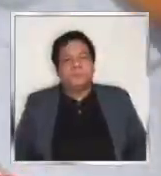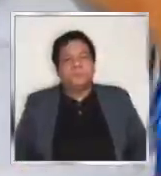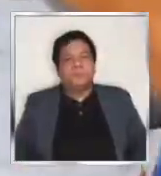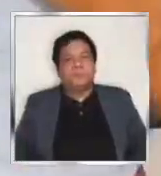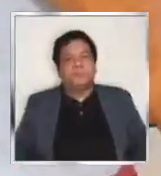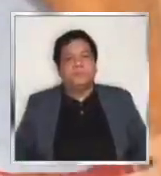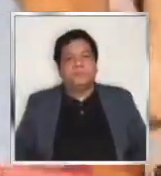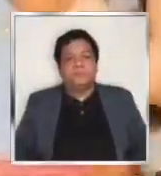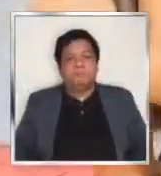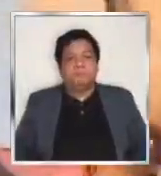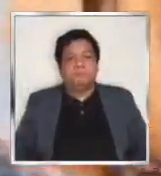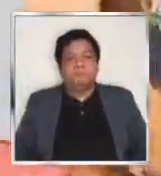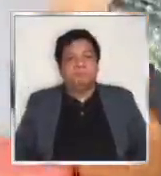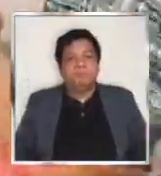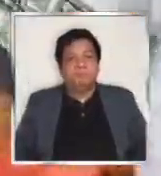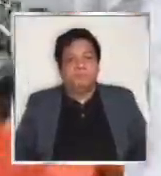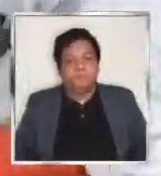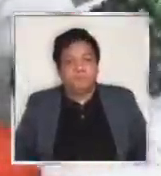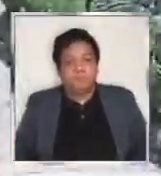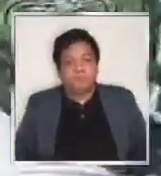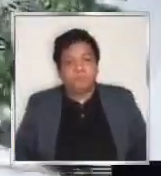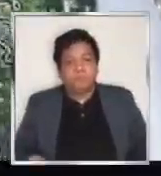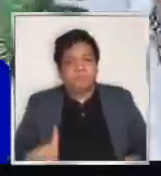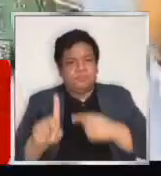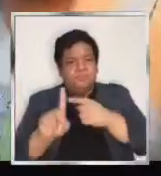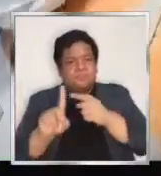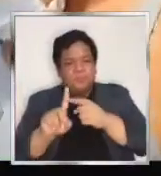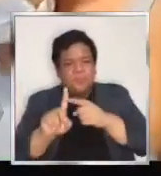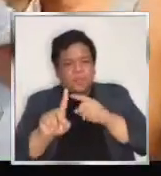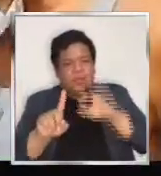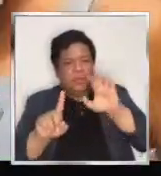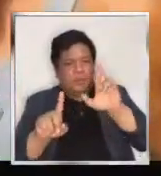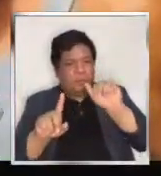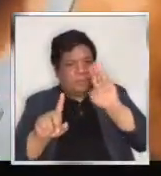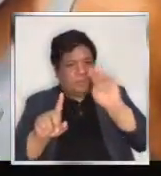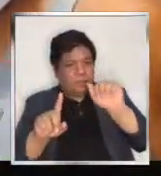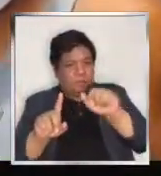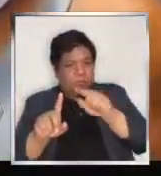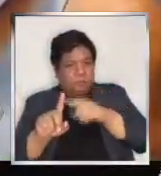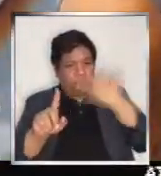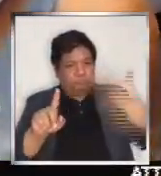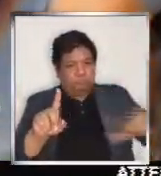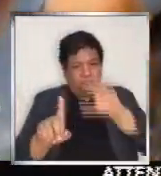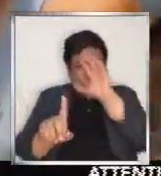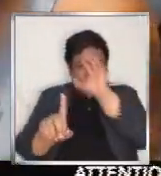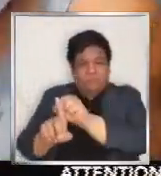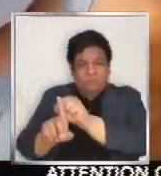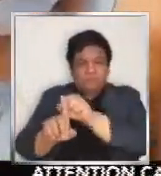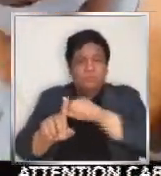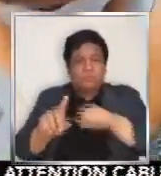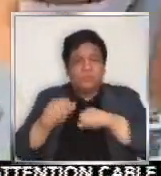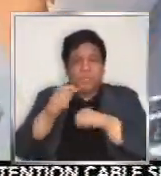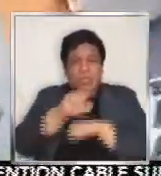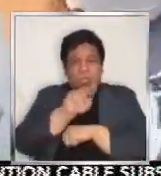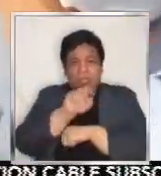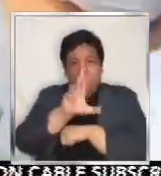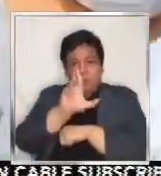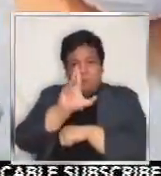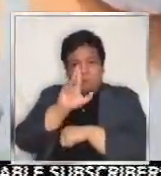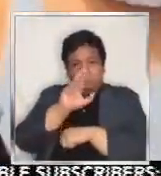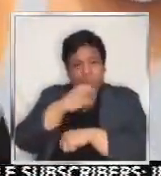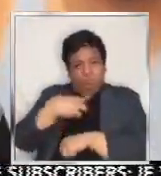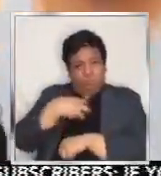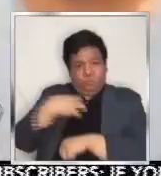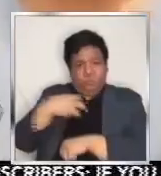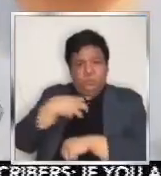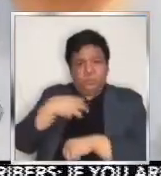Hindi na nakapalagpas si Prelan Grama nang arestuhin ng mga operatiba ng Regional Special Operations Group ng NCRPO sa Sogod, Southern